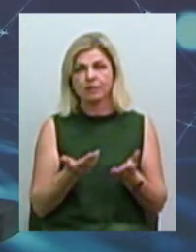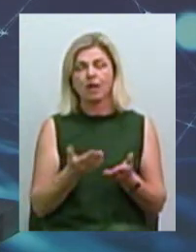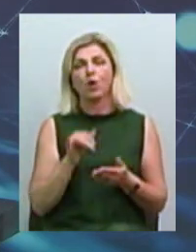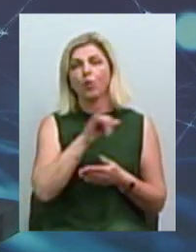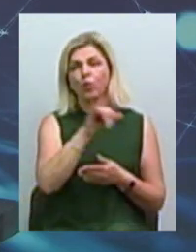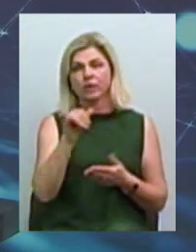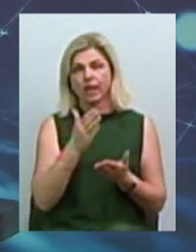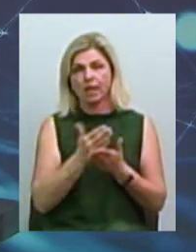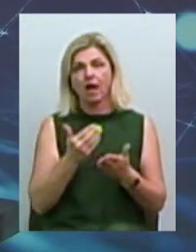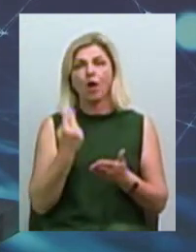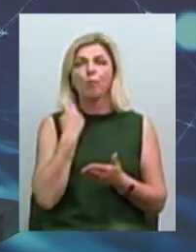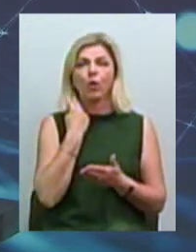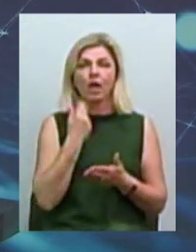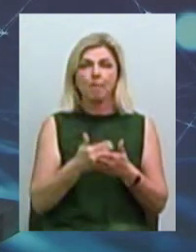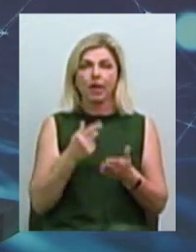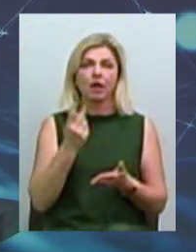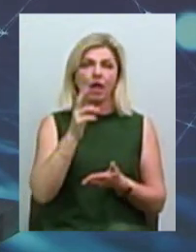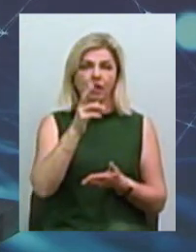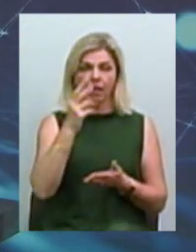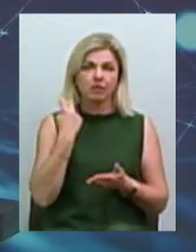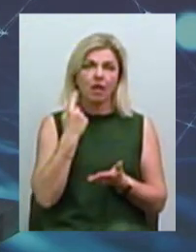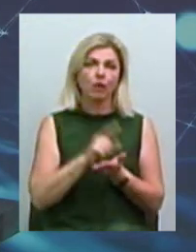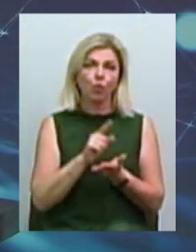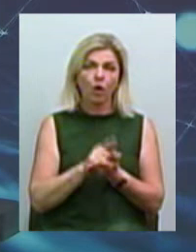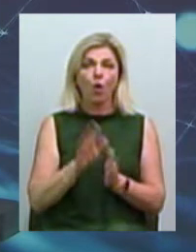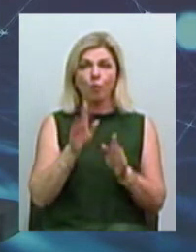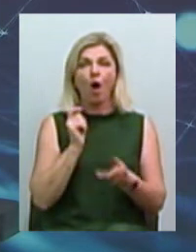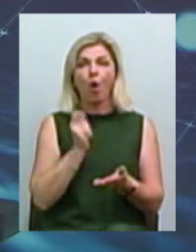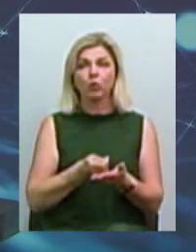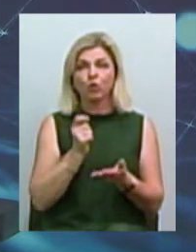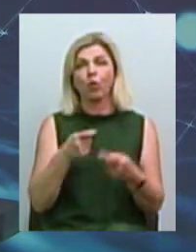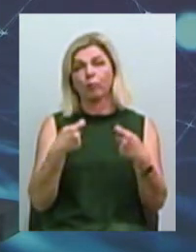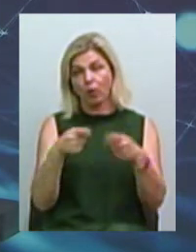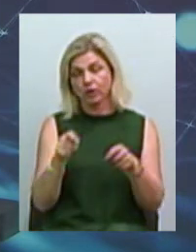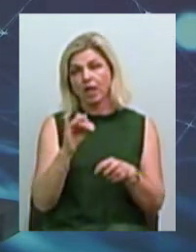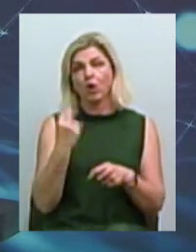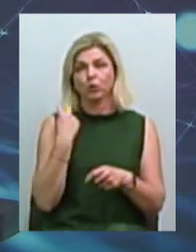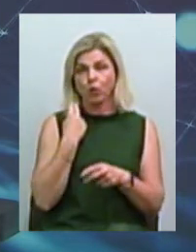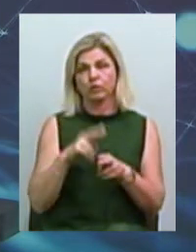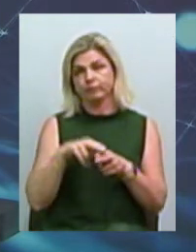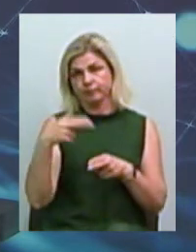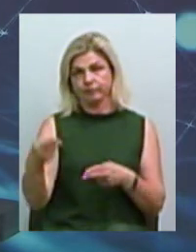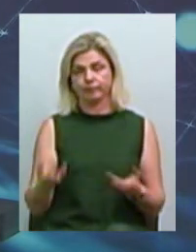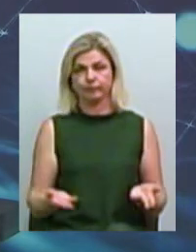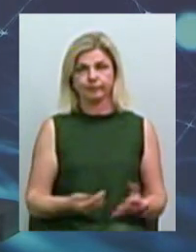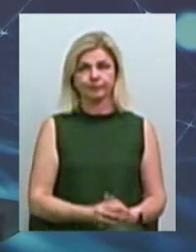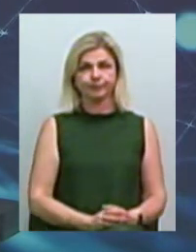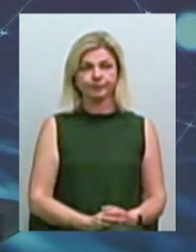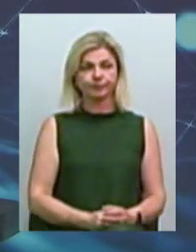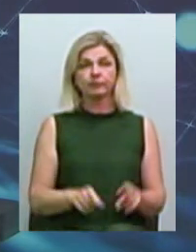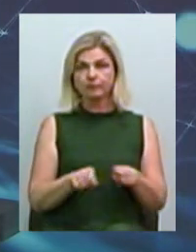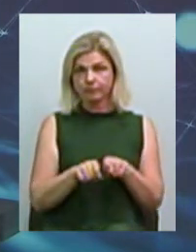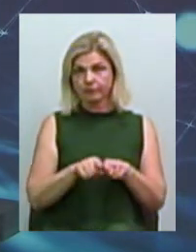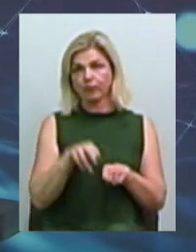перед податковою службою. Хай вони ці бази виставляють на аукціони, хай продають і свої борги перед податковою службою закривають. Точно так